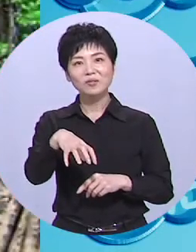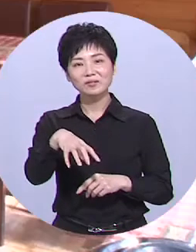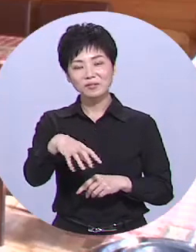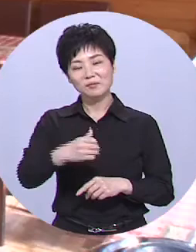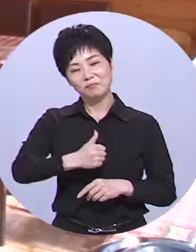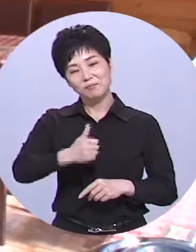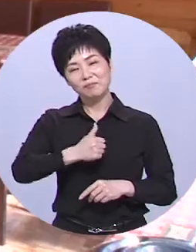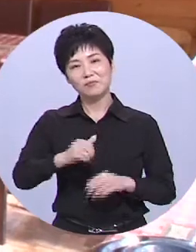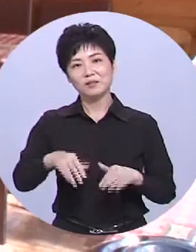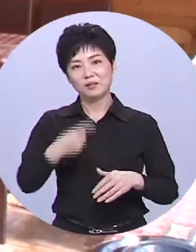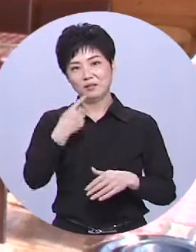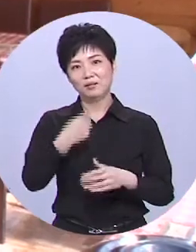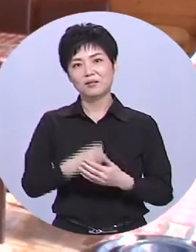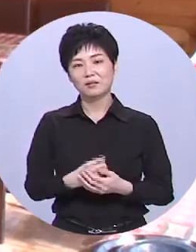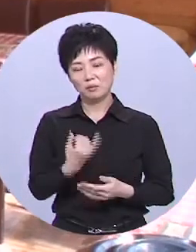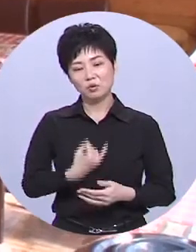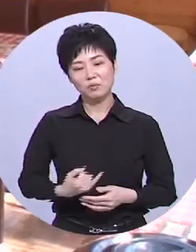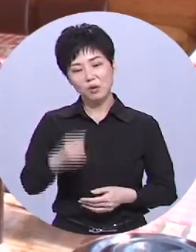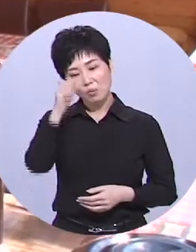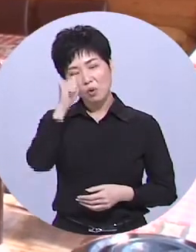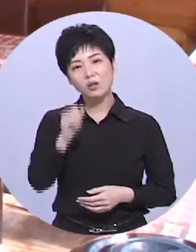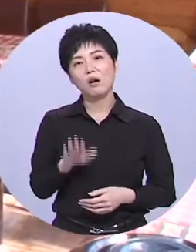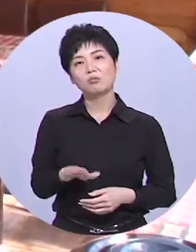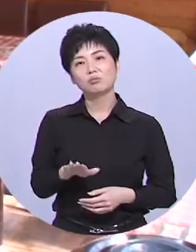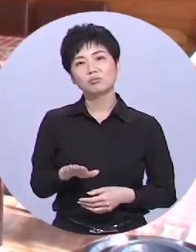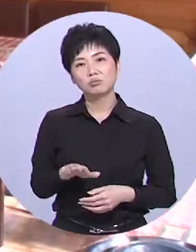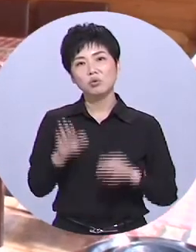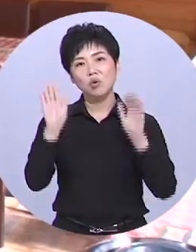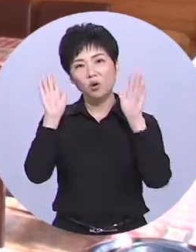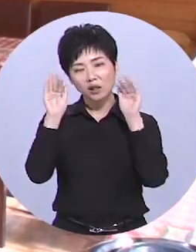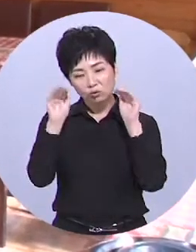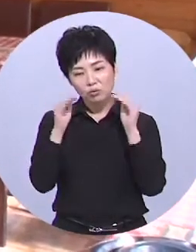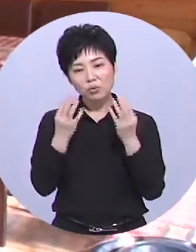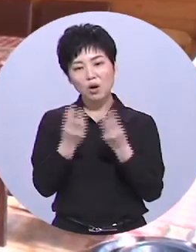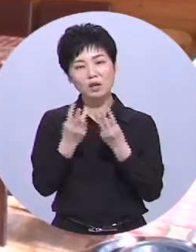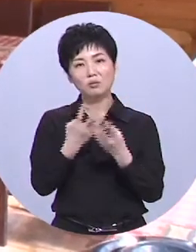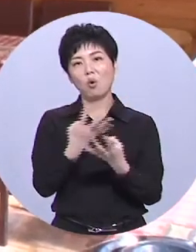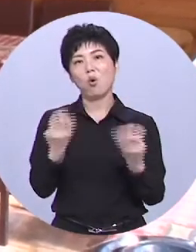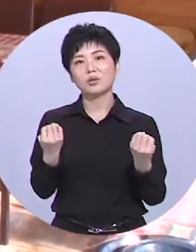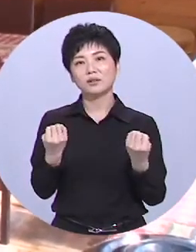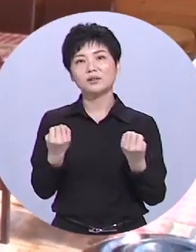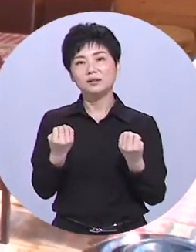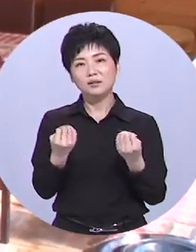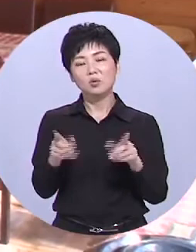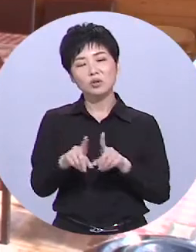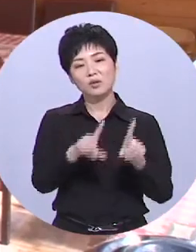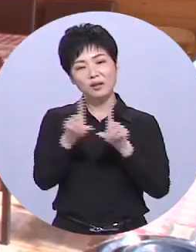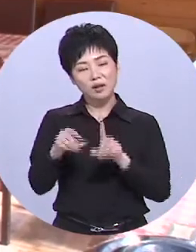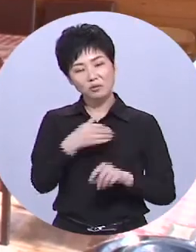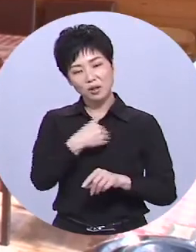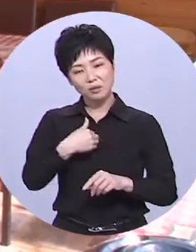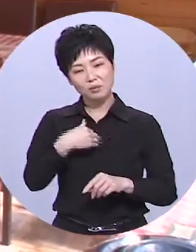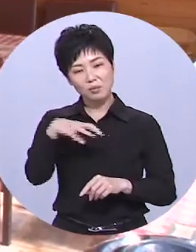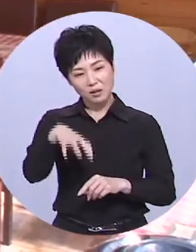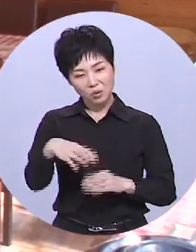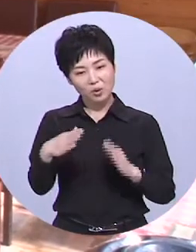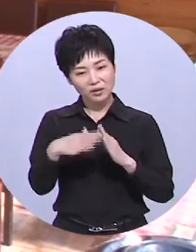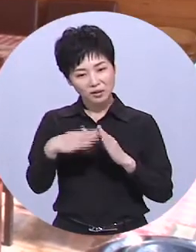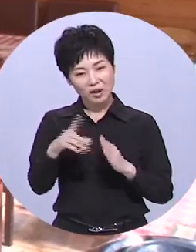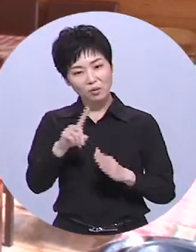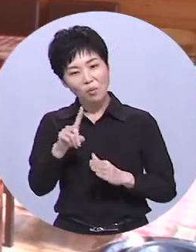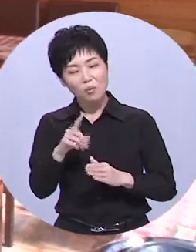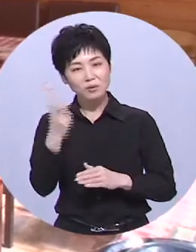ので、娘の体のことと、あと犬が大勢というかたくさんいるので一緒に遊びに行ける場所がたくさん